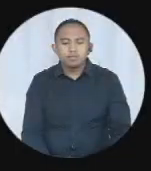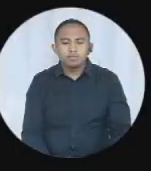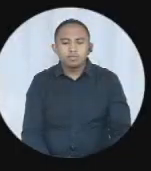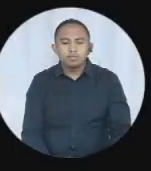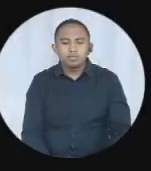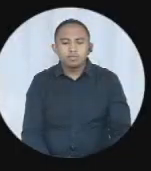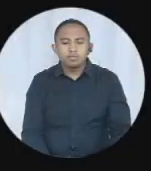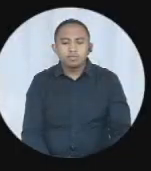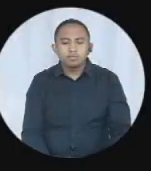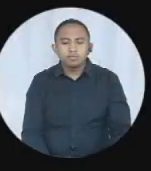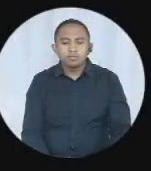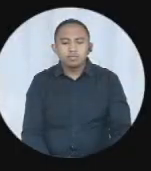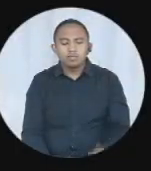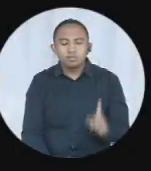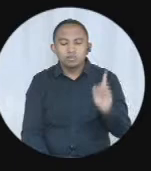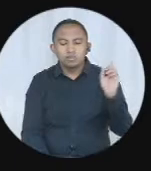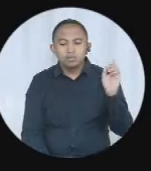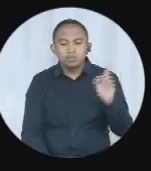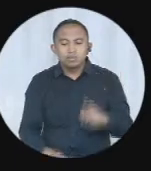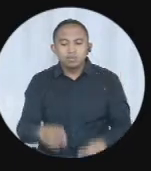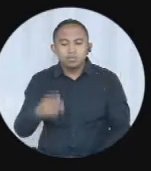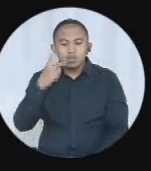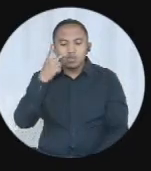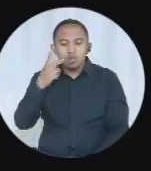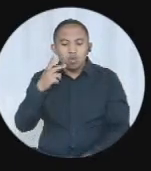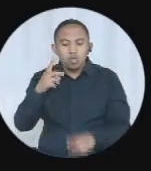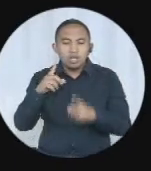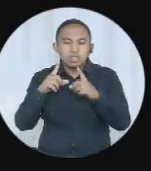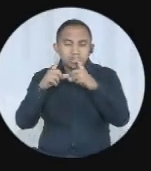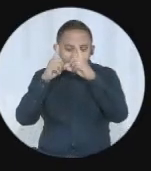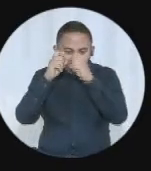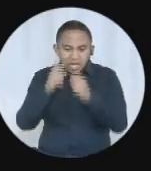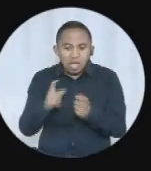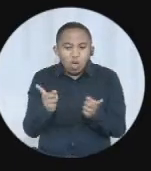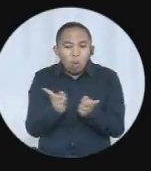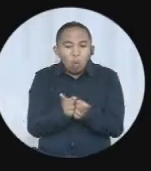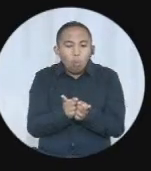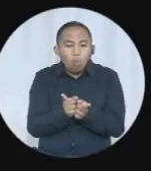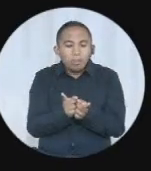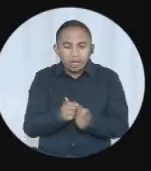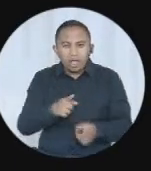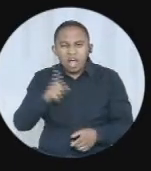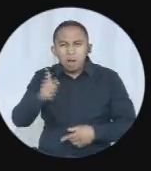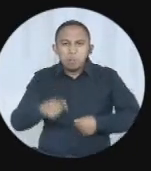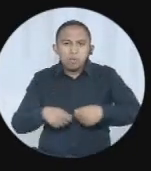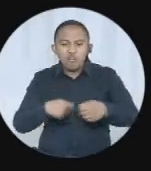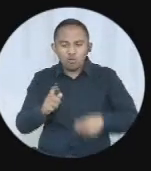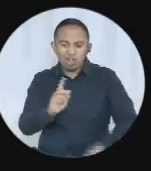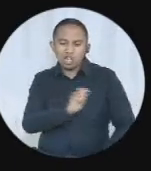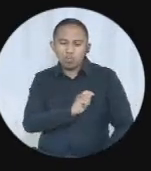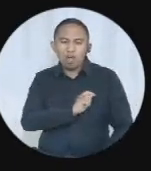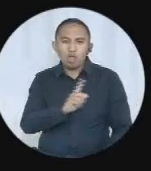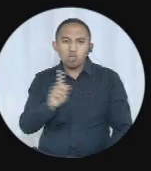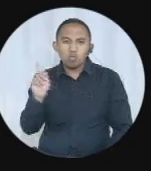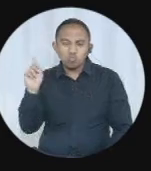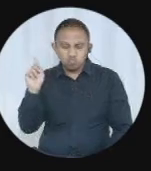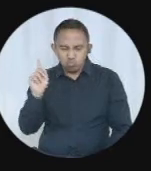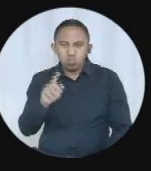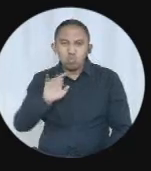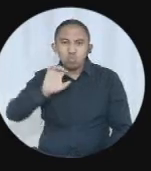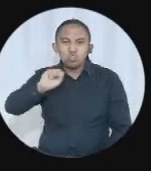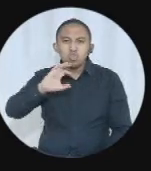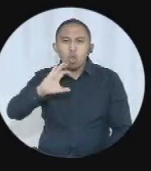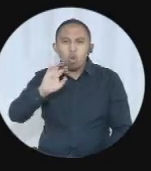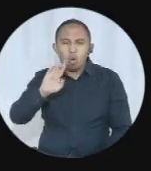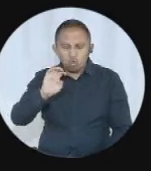Ity sary asehontsika ity dia hitantsika fa sarina ombilahy nihitra tao amin'ny Jumboscore toeram-pivarotana lehibe teny Tanjombato iteny a tamin'ny